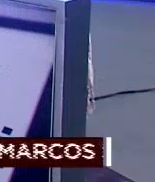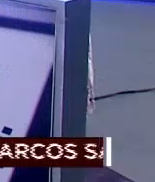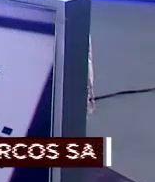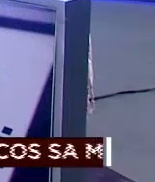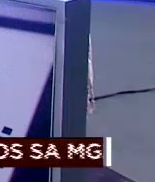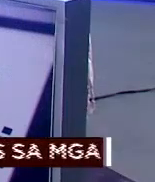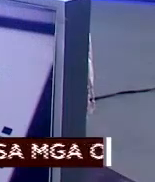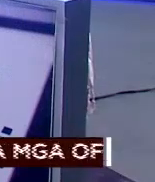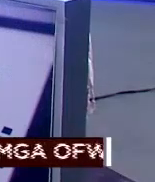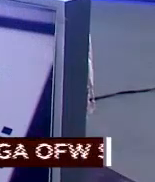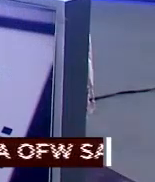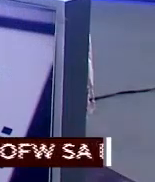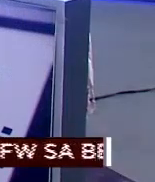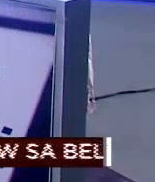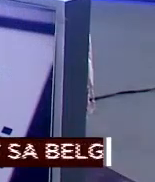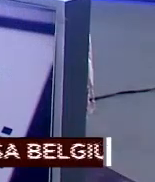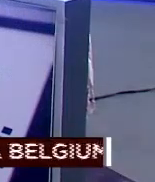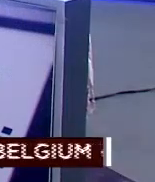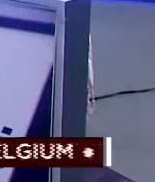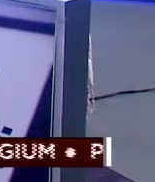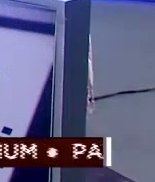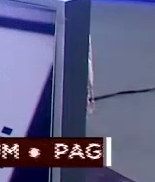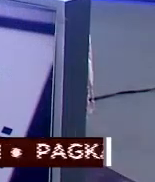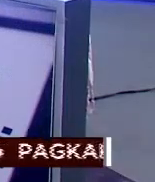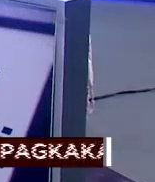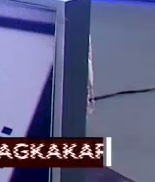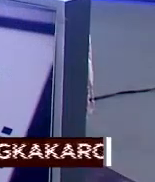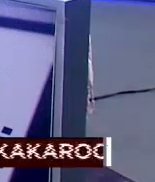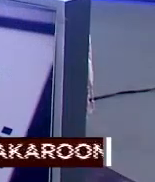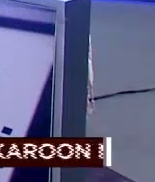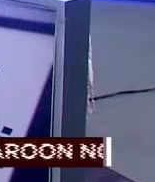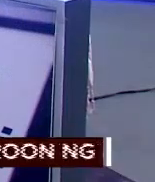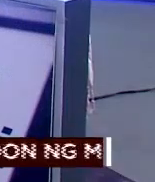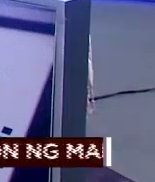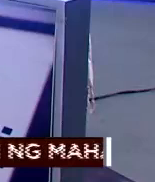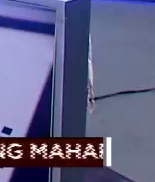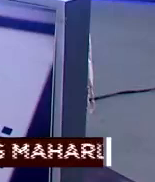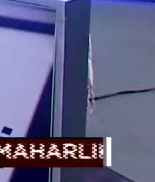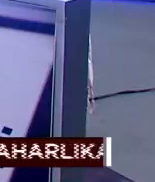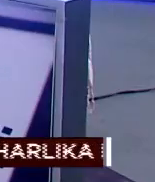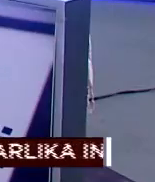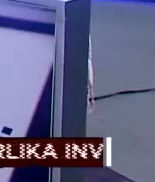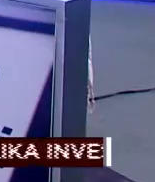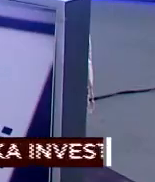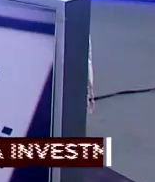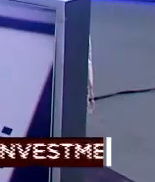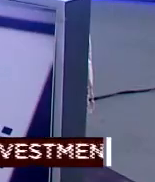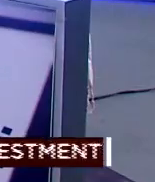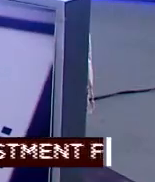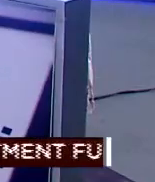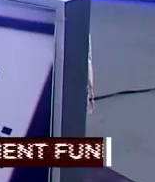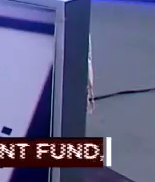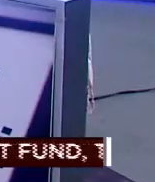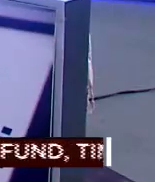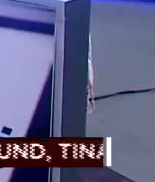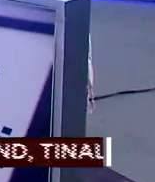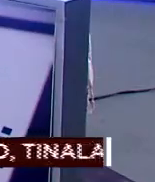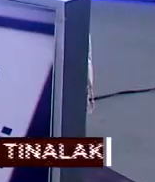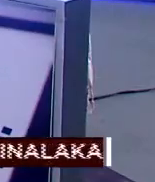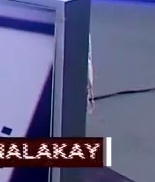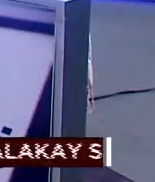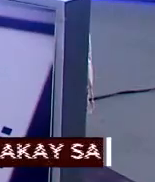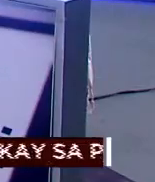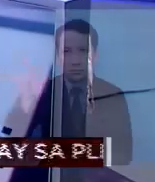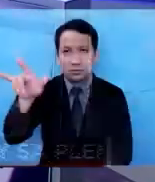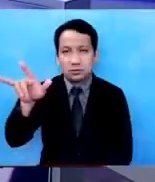Nangako si Pangulong Bongbong Marcos sa mga kababayan natin sa Belgium na lilikha ang kanyang gobyerno ng mga trabaho para hindi na kailangan mang ibang bansa